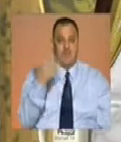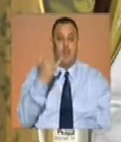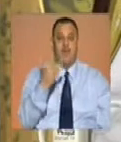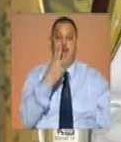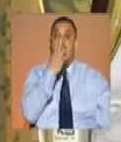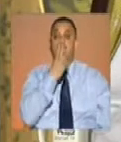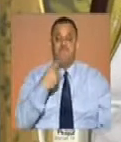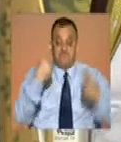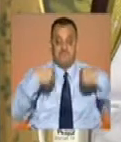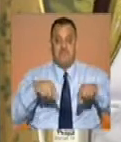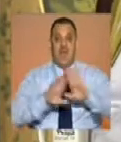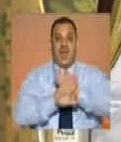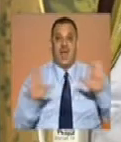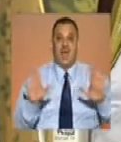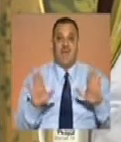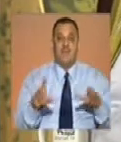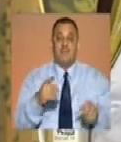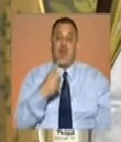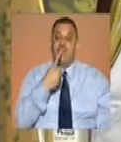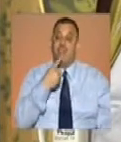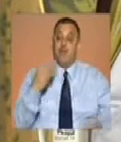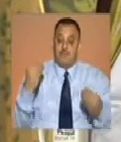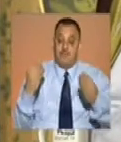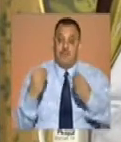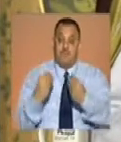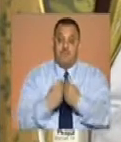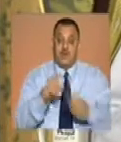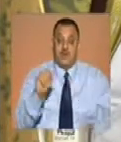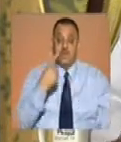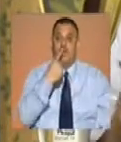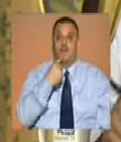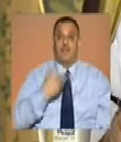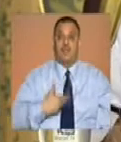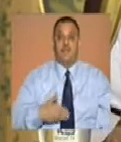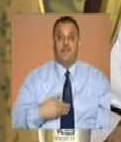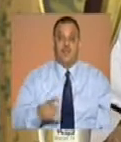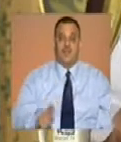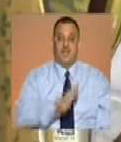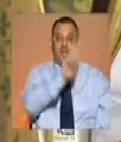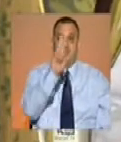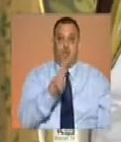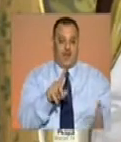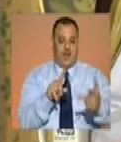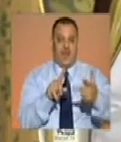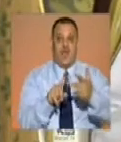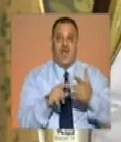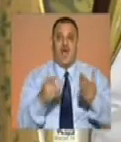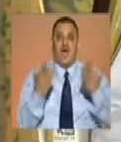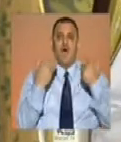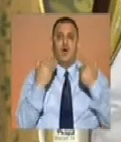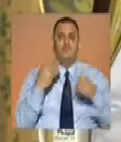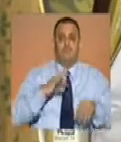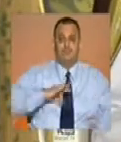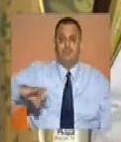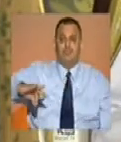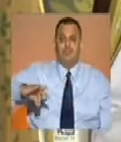الطهارة. أما إذا اتصلت مع الدم فهذه من العادة الشهرية. سؤالك الثالث بالنسبة للهواء أو